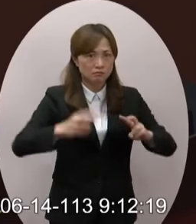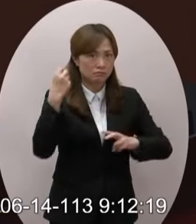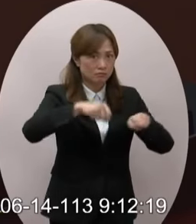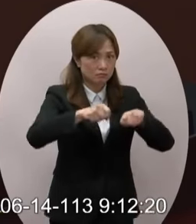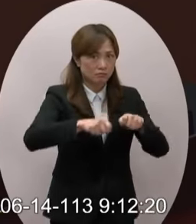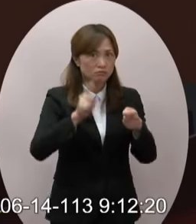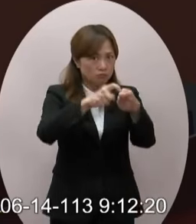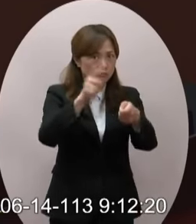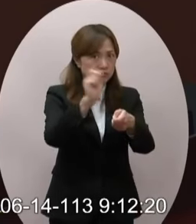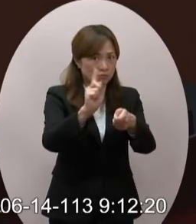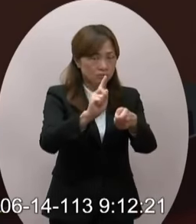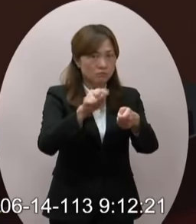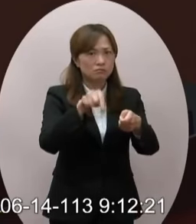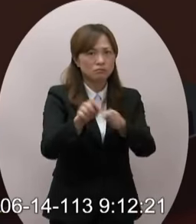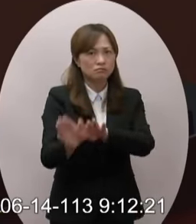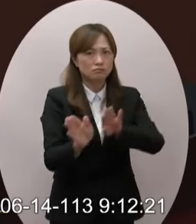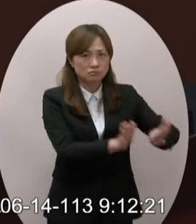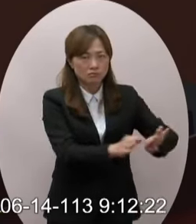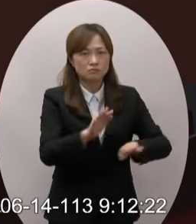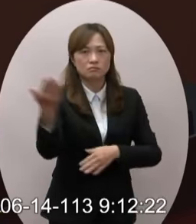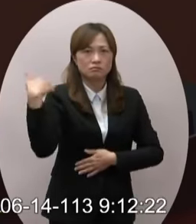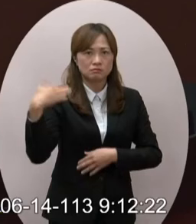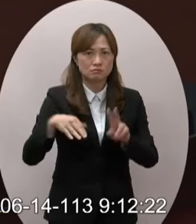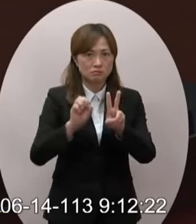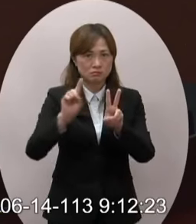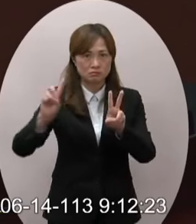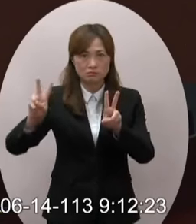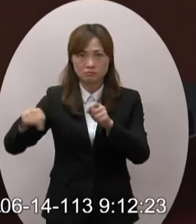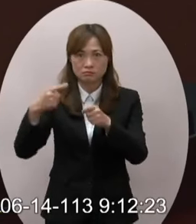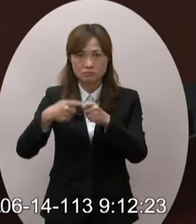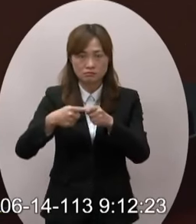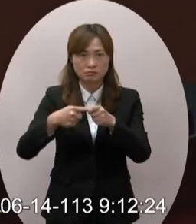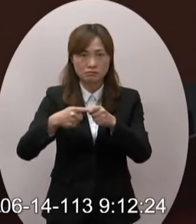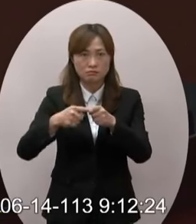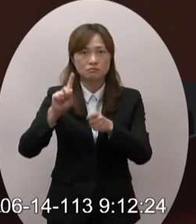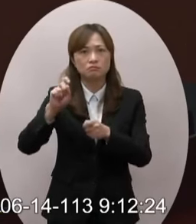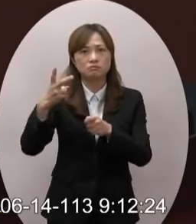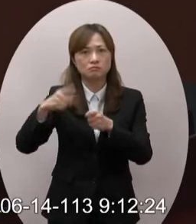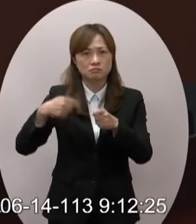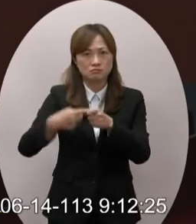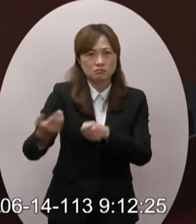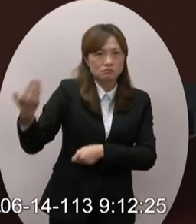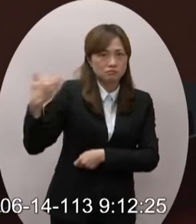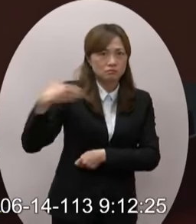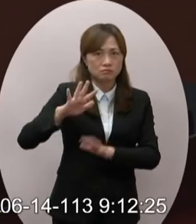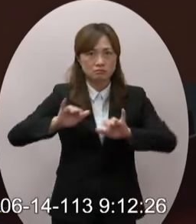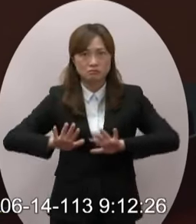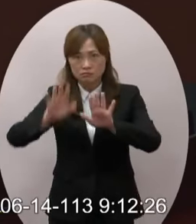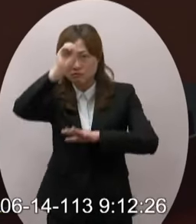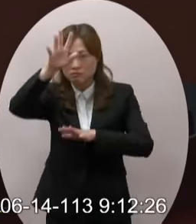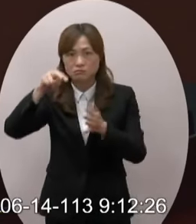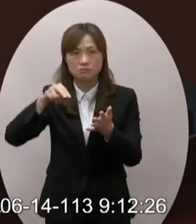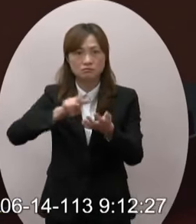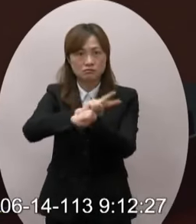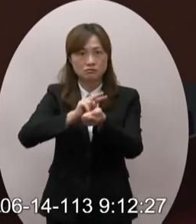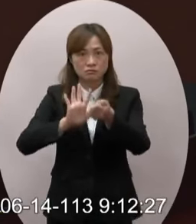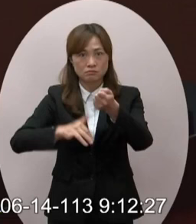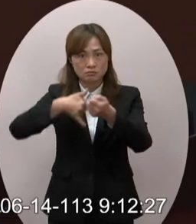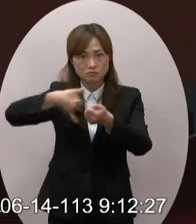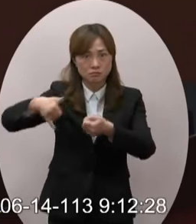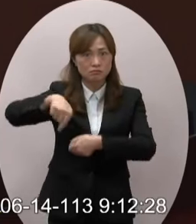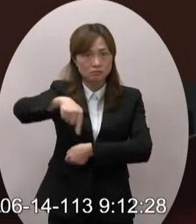内容架构，早在2012年，也就是12年前，由我们民进党的林佳龙立委所